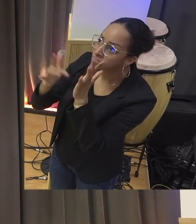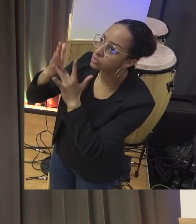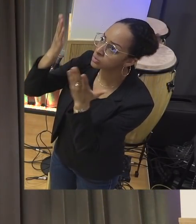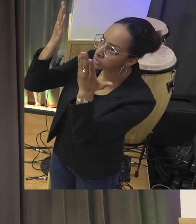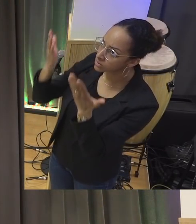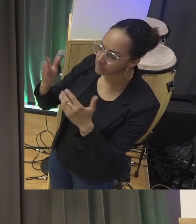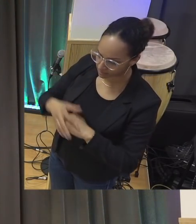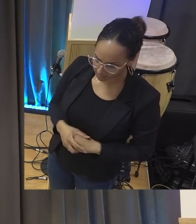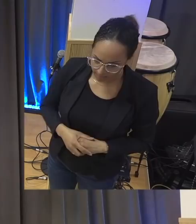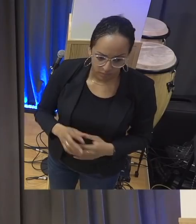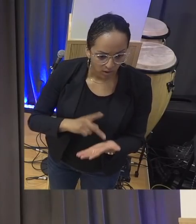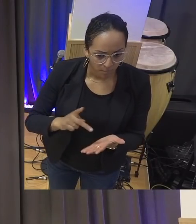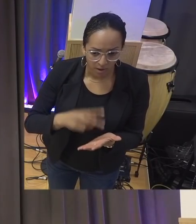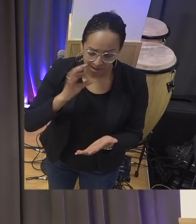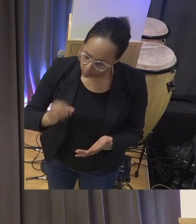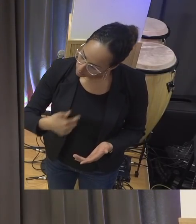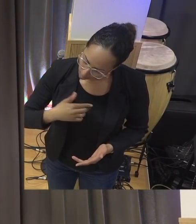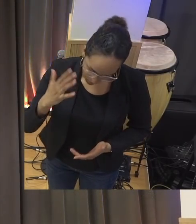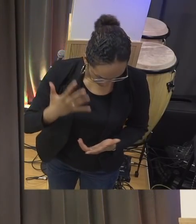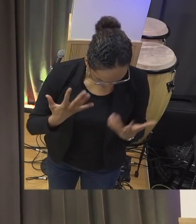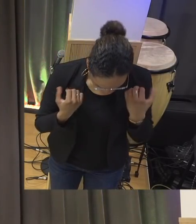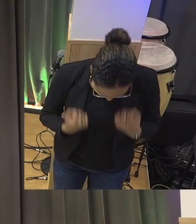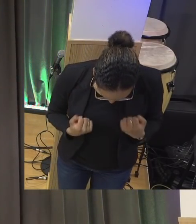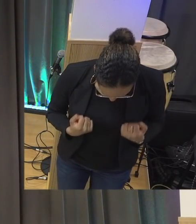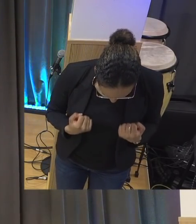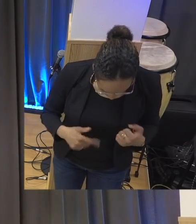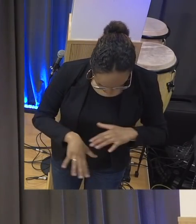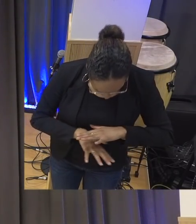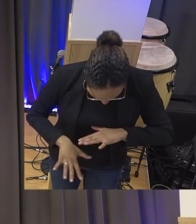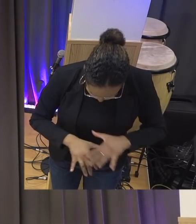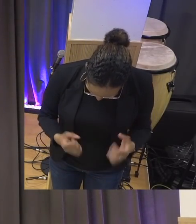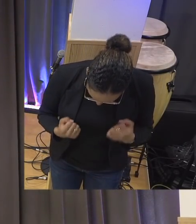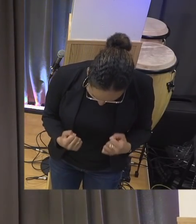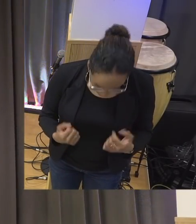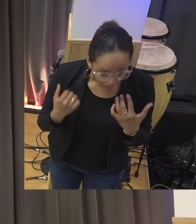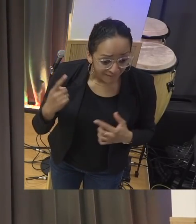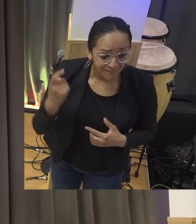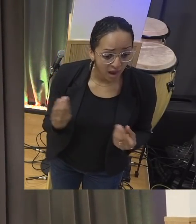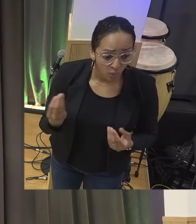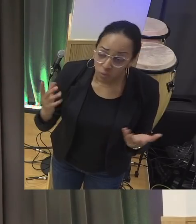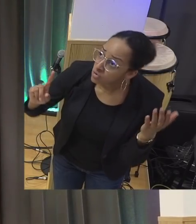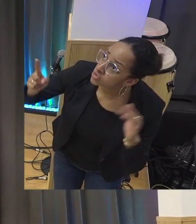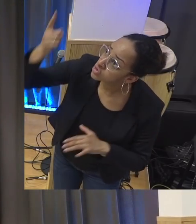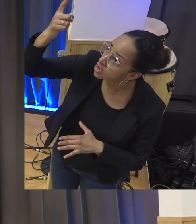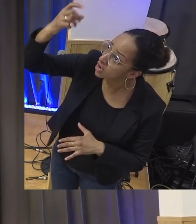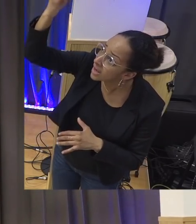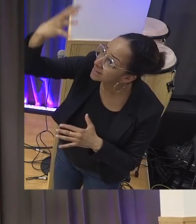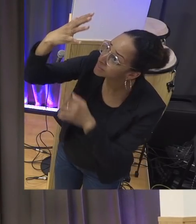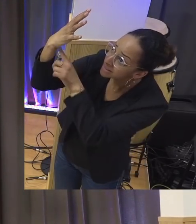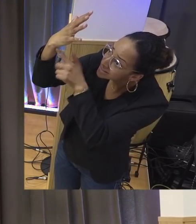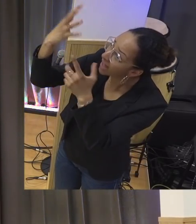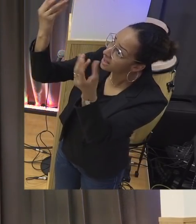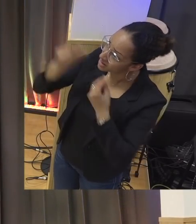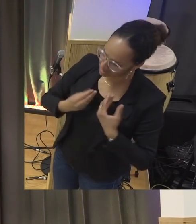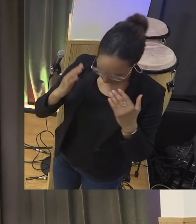je reconnais que j'ai besoin de cette force d'aimer, cette force d'en haut, de l'Esprit de Dieu. J'ai